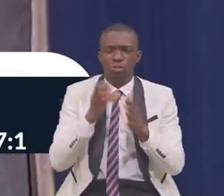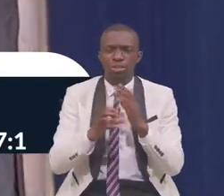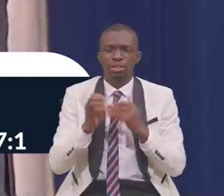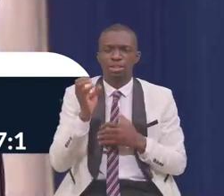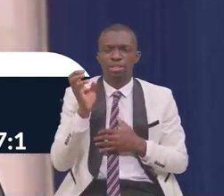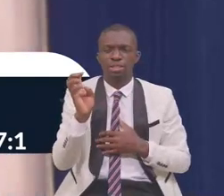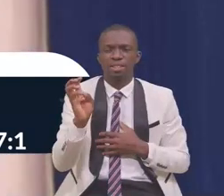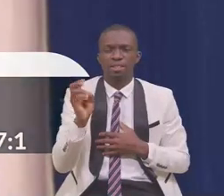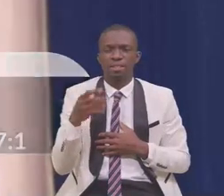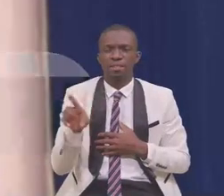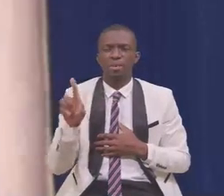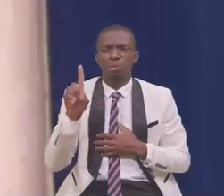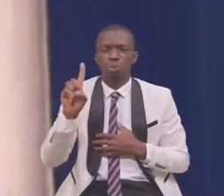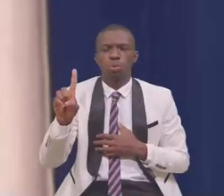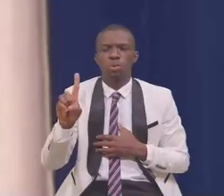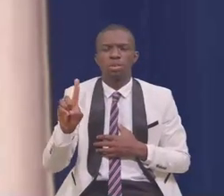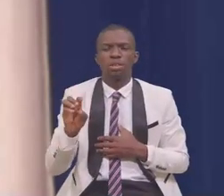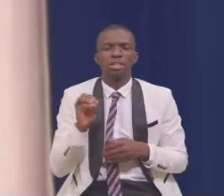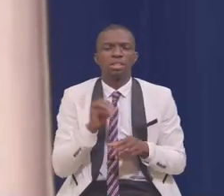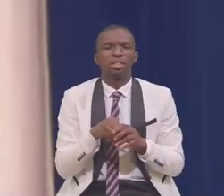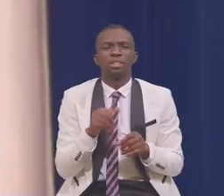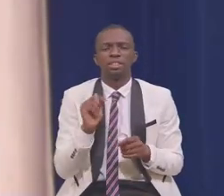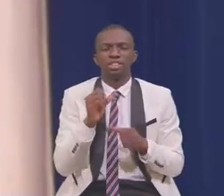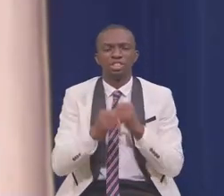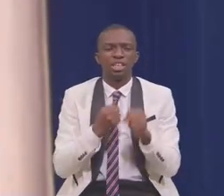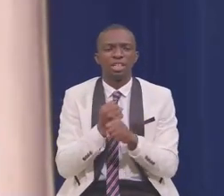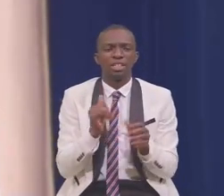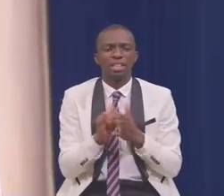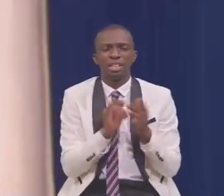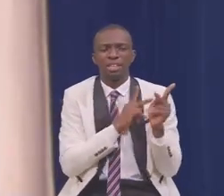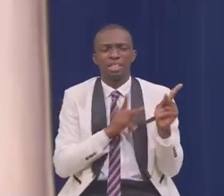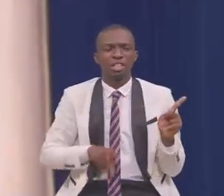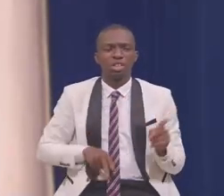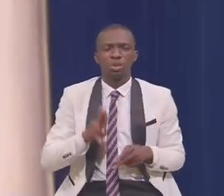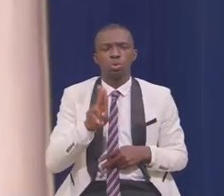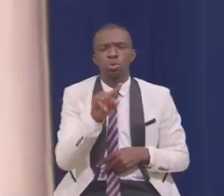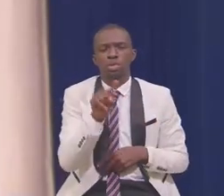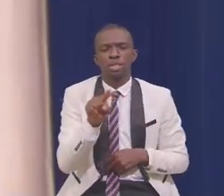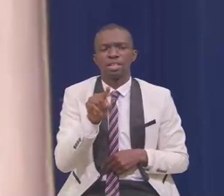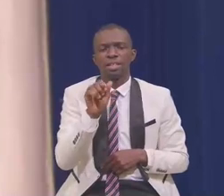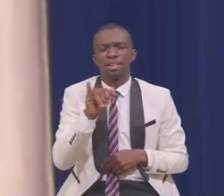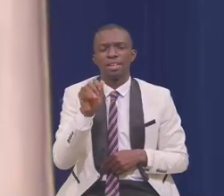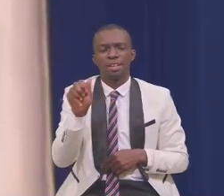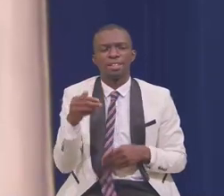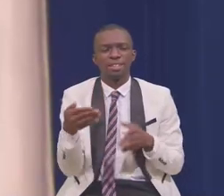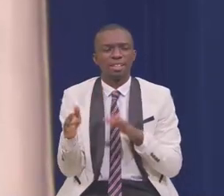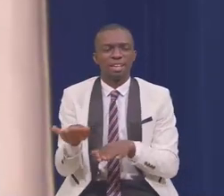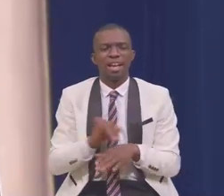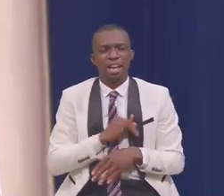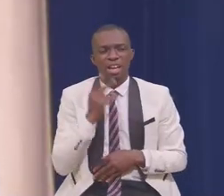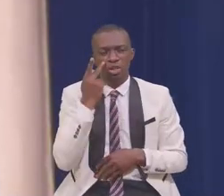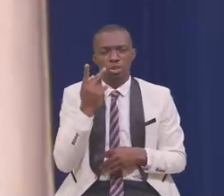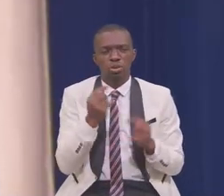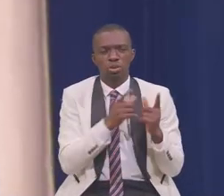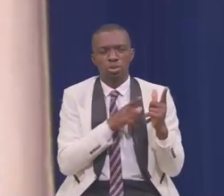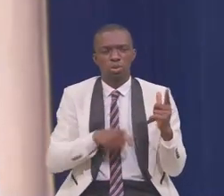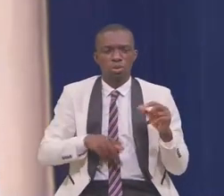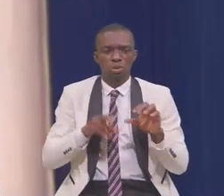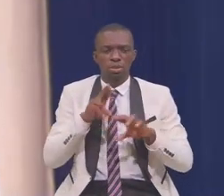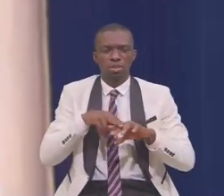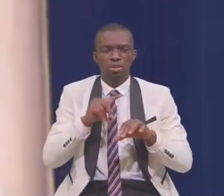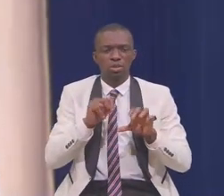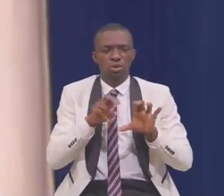de la mort du roi Ozia, je vis le Seigneur assis sur un trône très élevé. Et les pans de sa